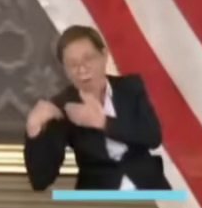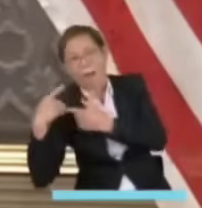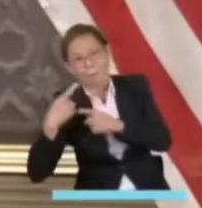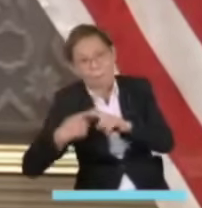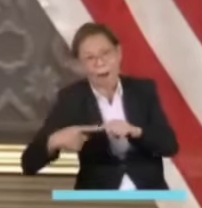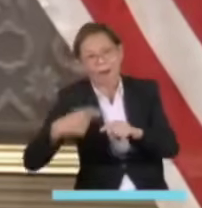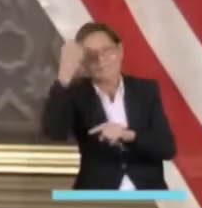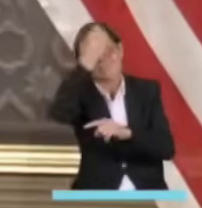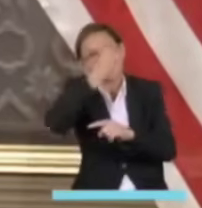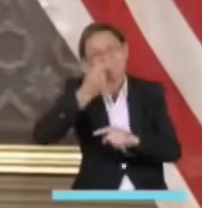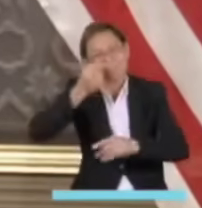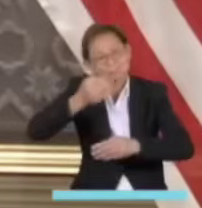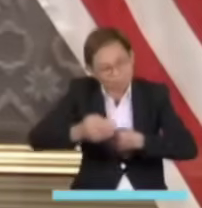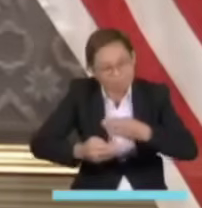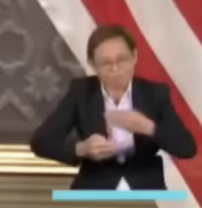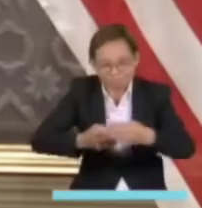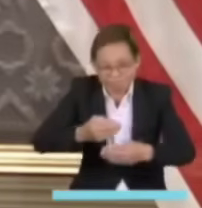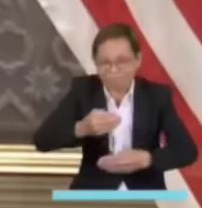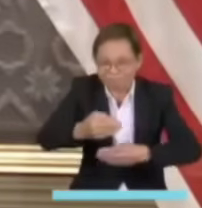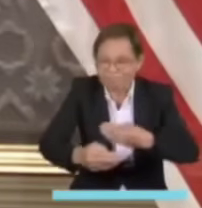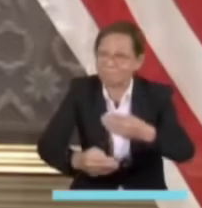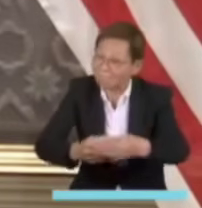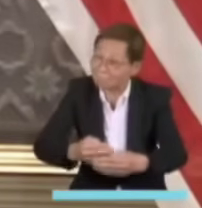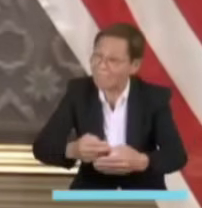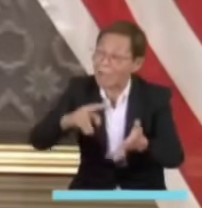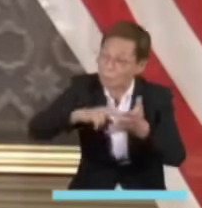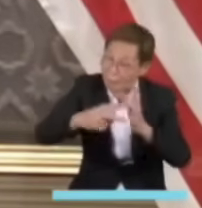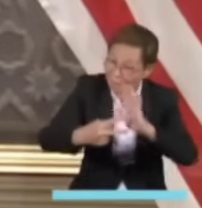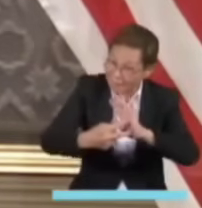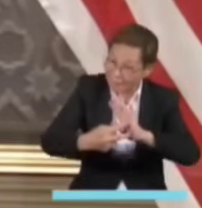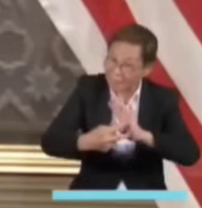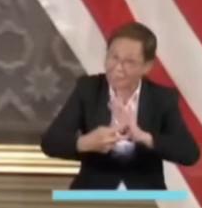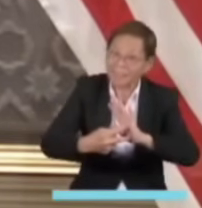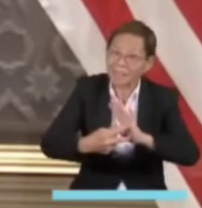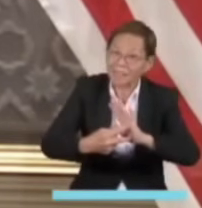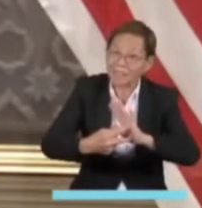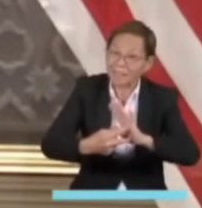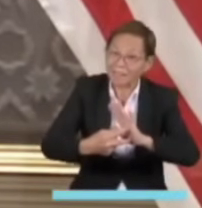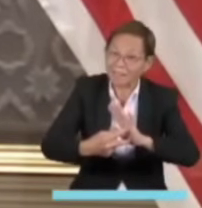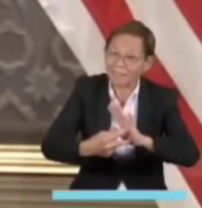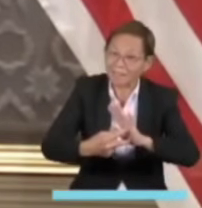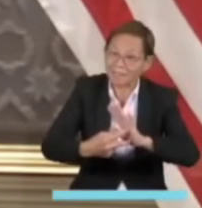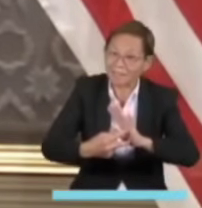tetapi bersifat progresif. Maknanya dikenakan